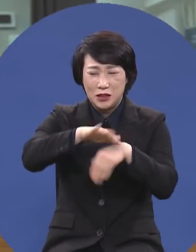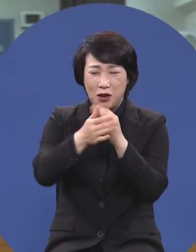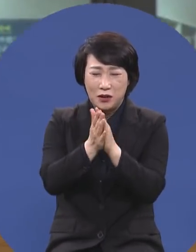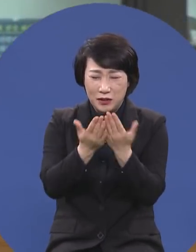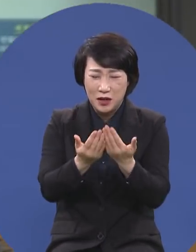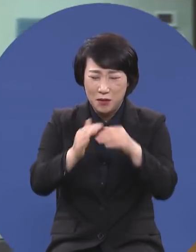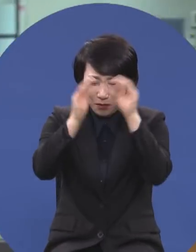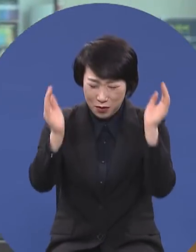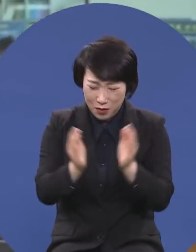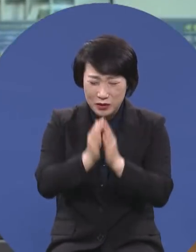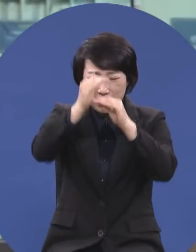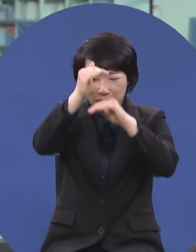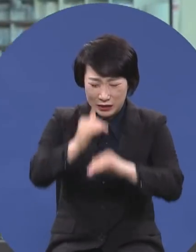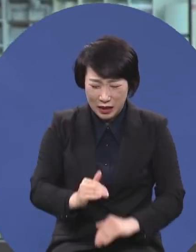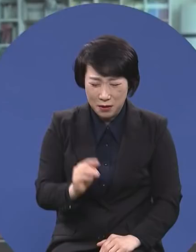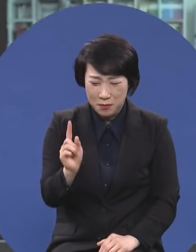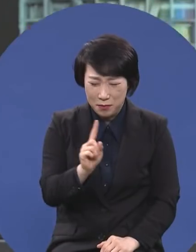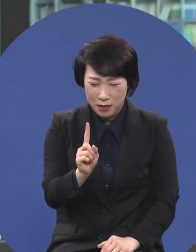성경 전체는